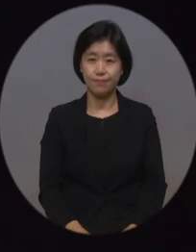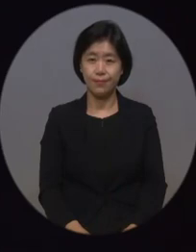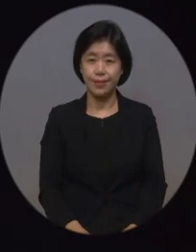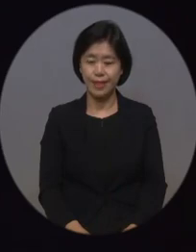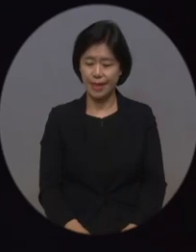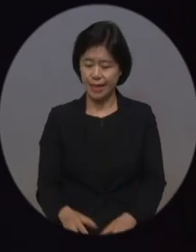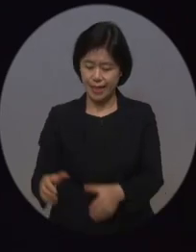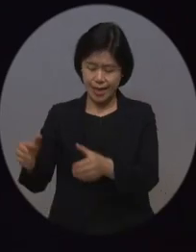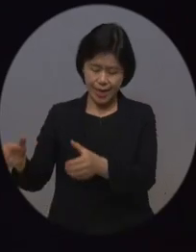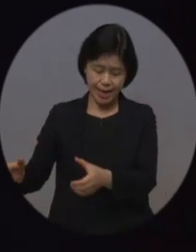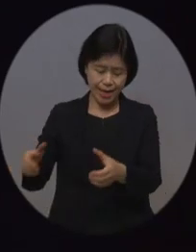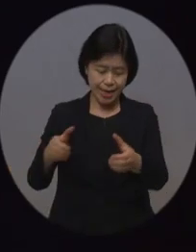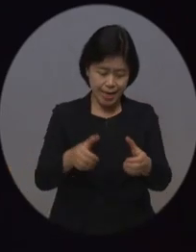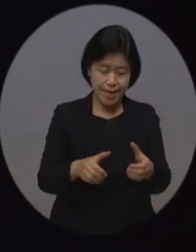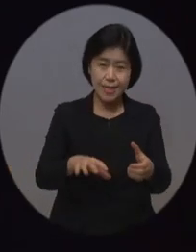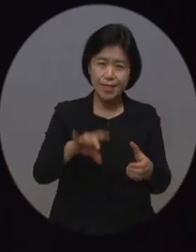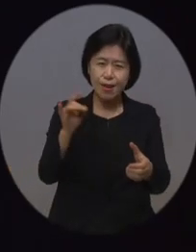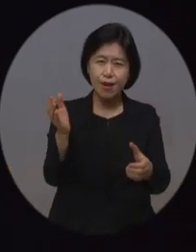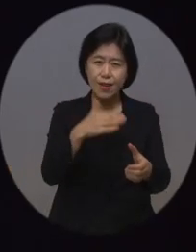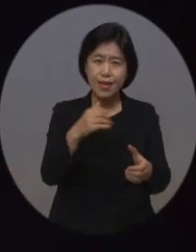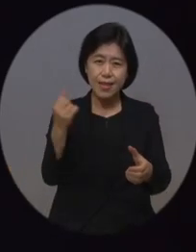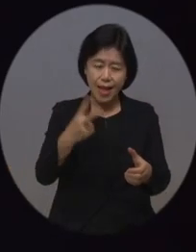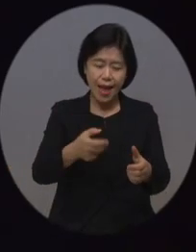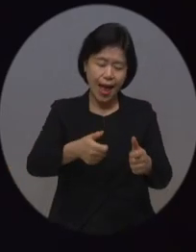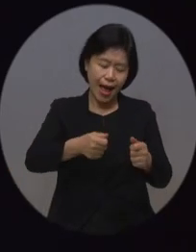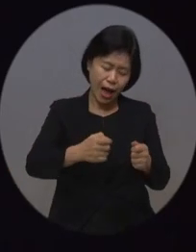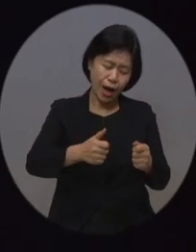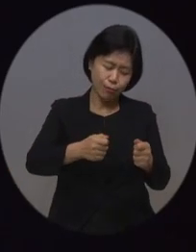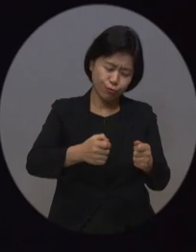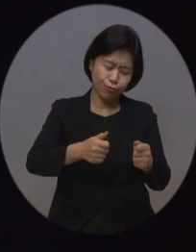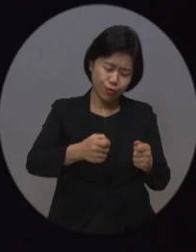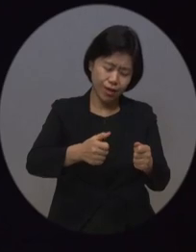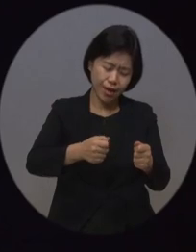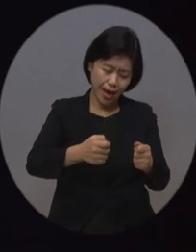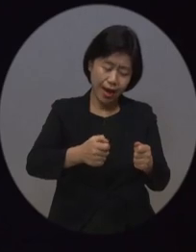처음부터 다시 하나, 둘, 셋.